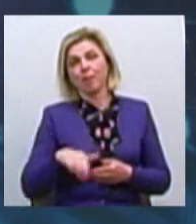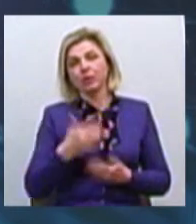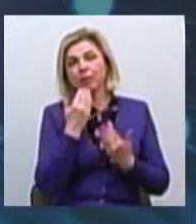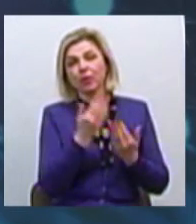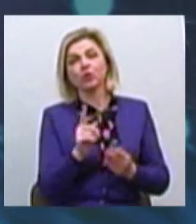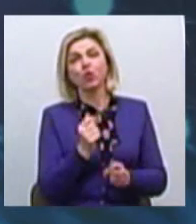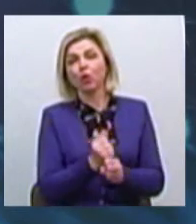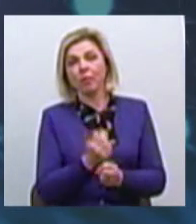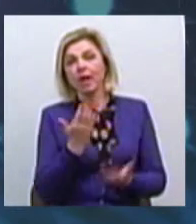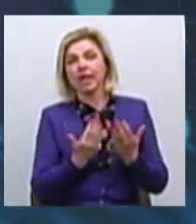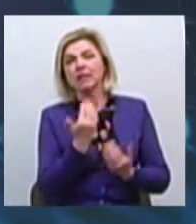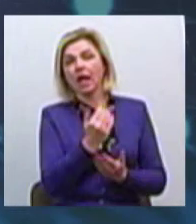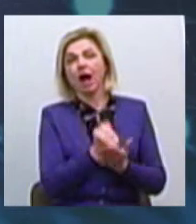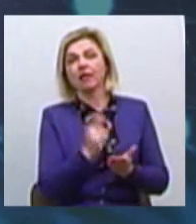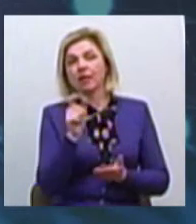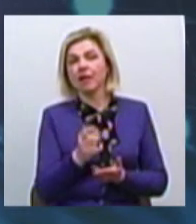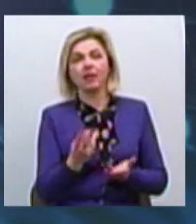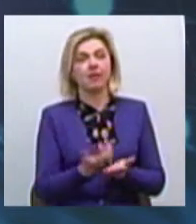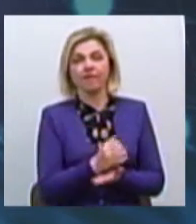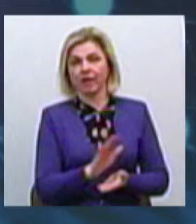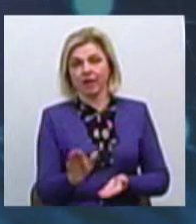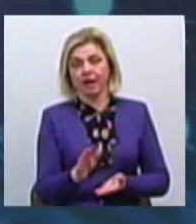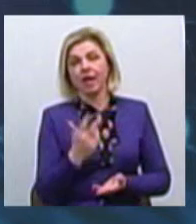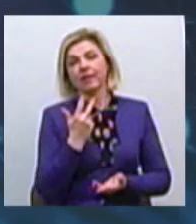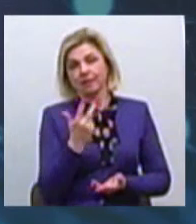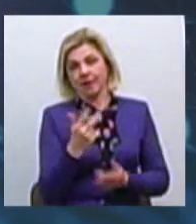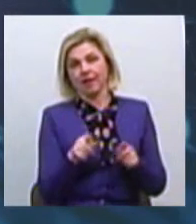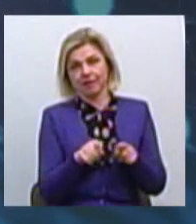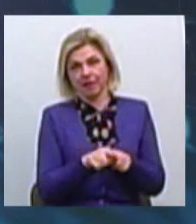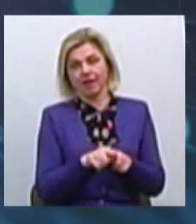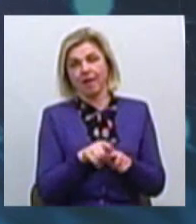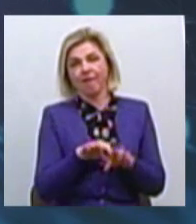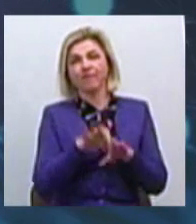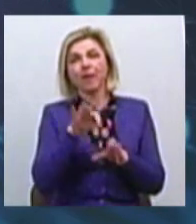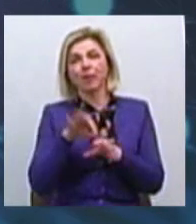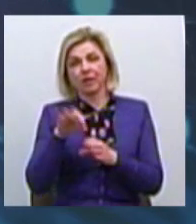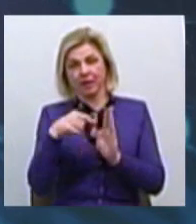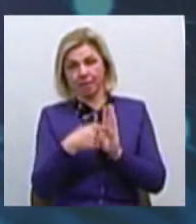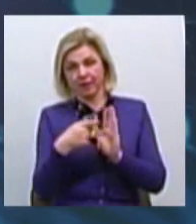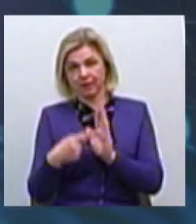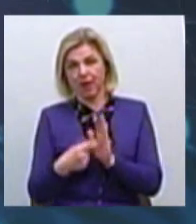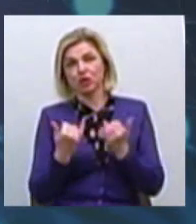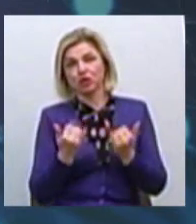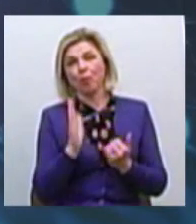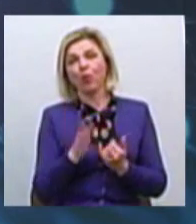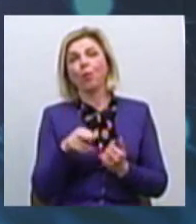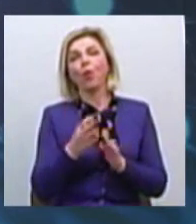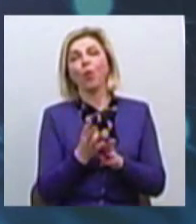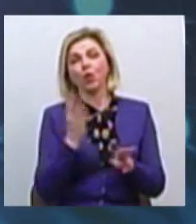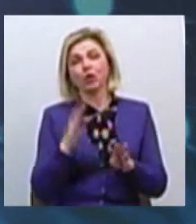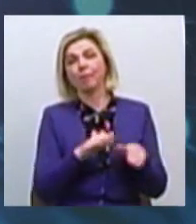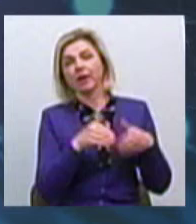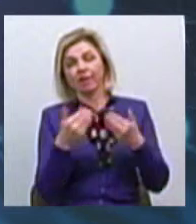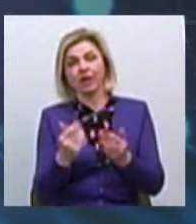робитимуть, якщо їх кандидат не виграє. Отже, три такі підбірки зараз ми будемо по черзі пропонувати. Спочатку